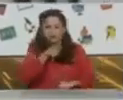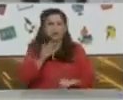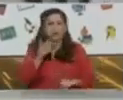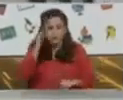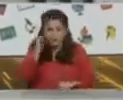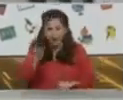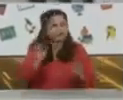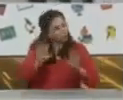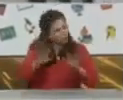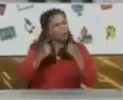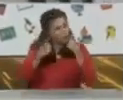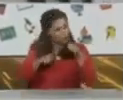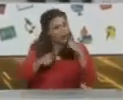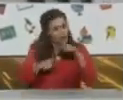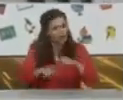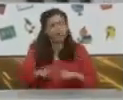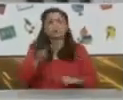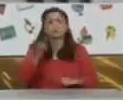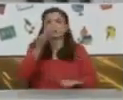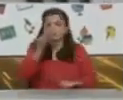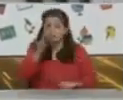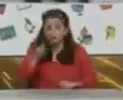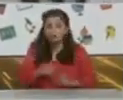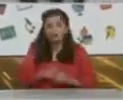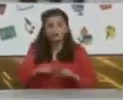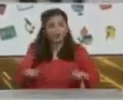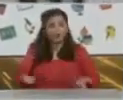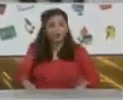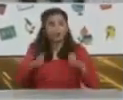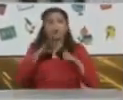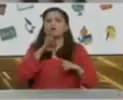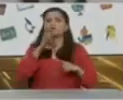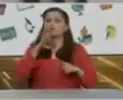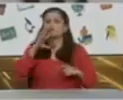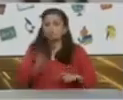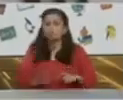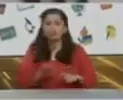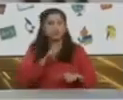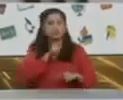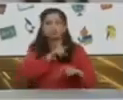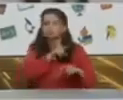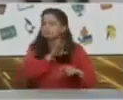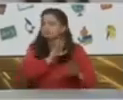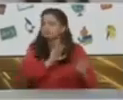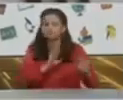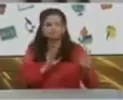है, लेकिन जीवन की सच्चाई से ये बहुत दूर है।